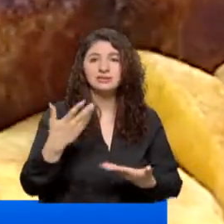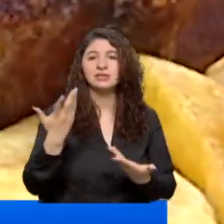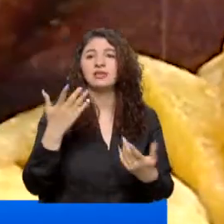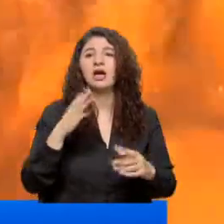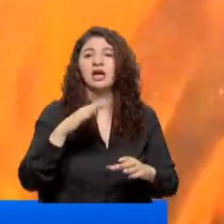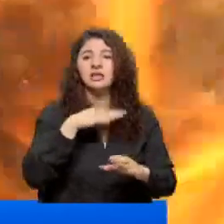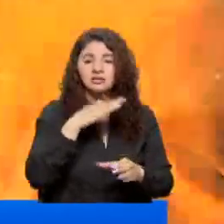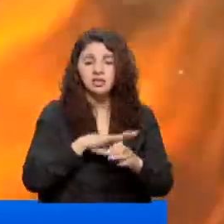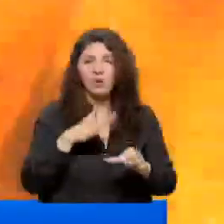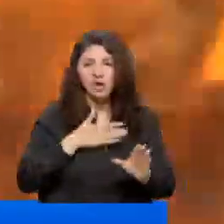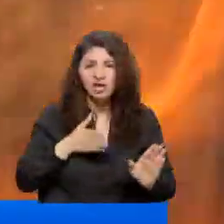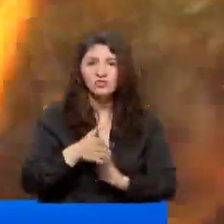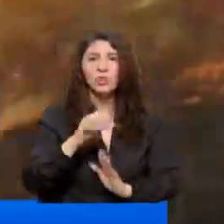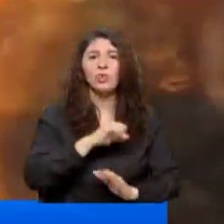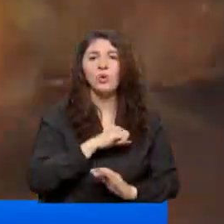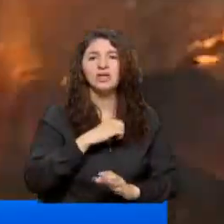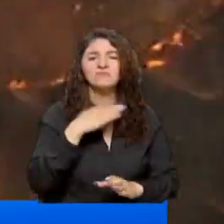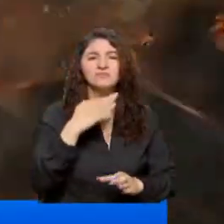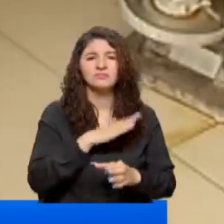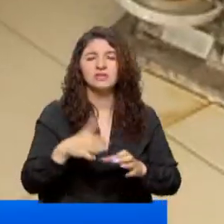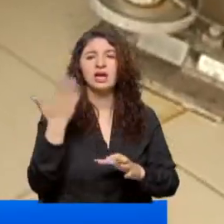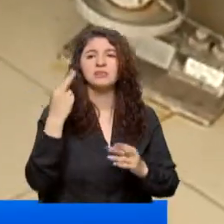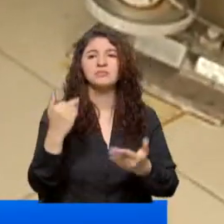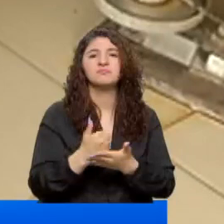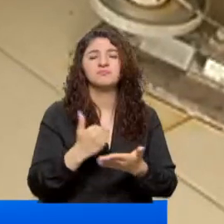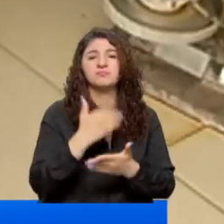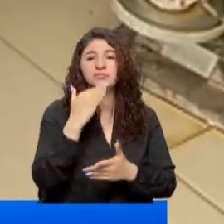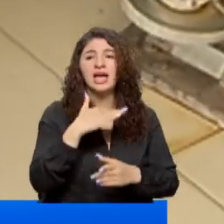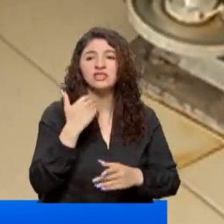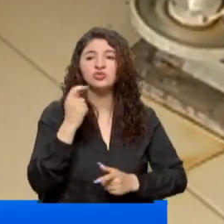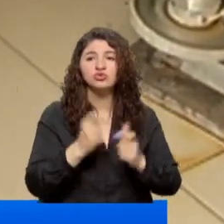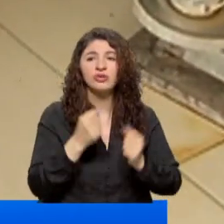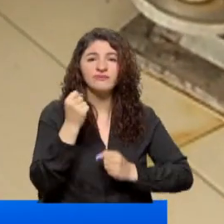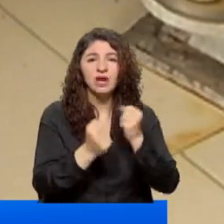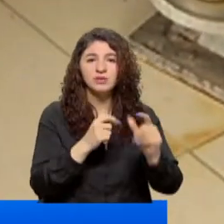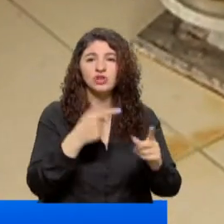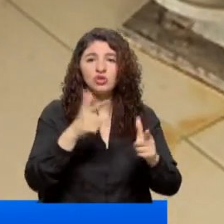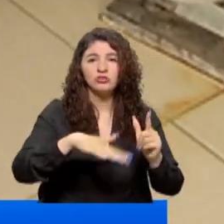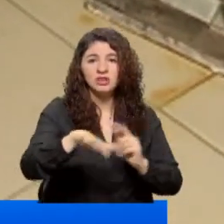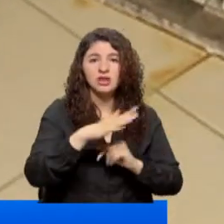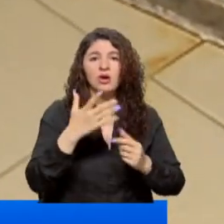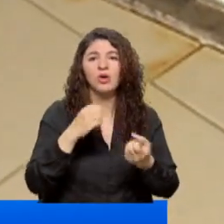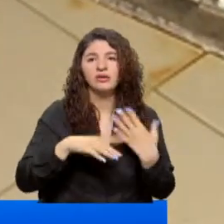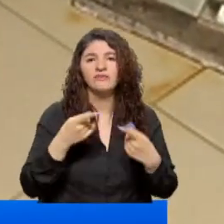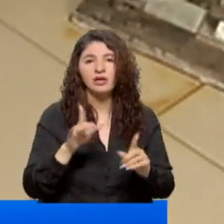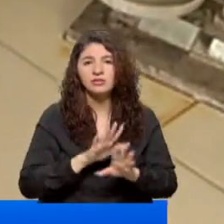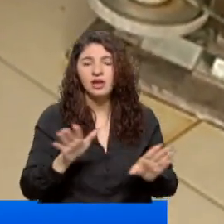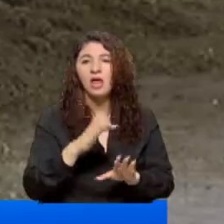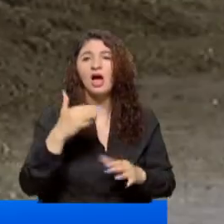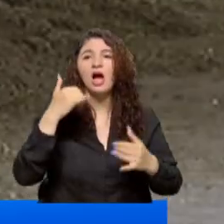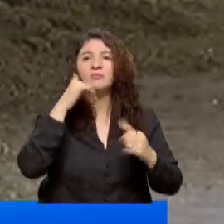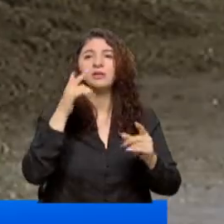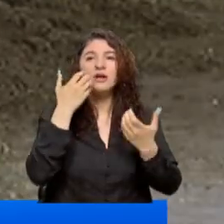si kasabın önünden geçmeye korkuyor Kasaplar sa eskisi gibi kazanamıyor etinde sütün fabrikası köylerde de durum farklı değil